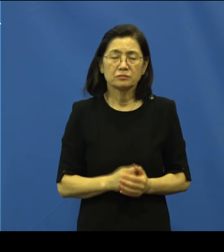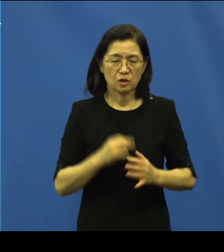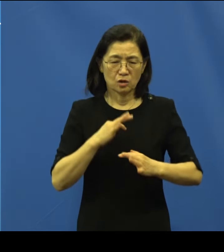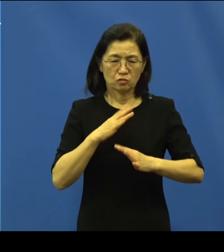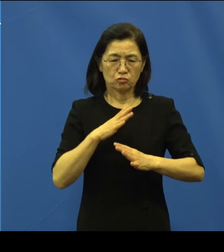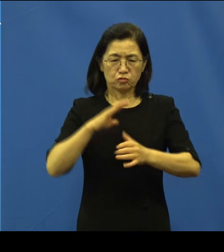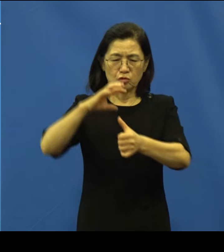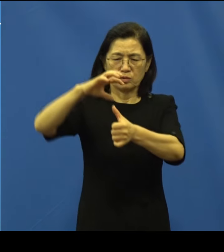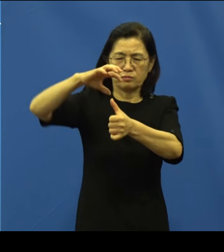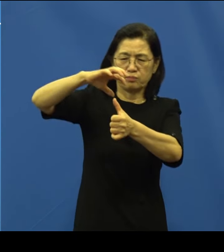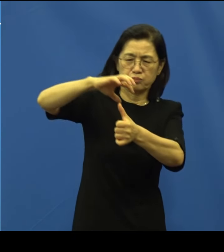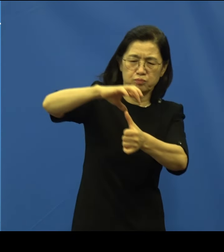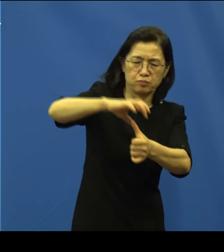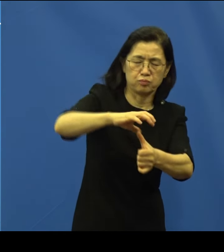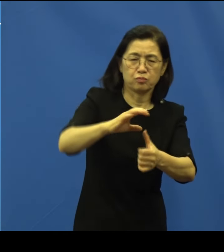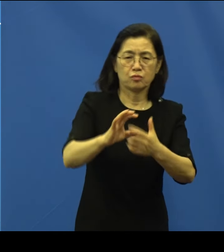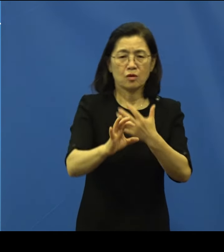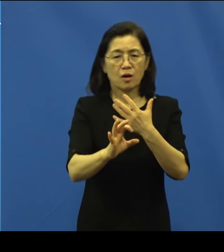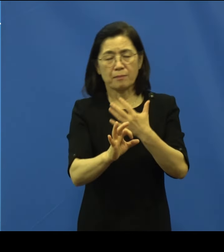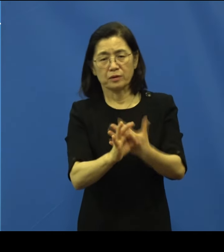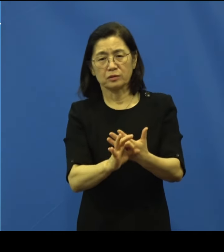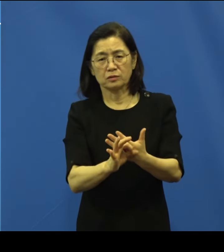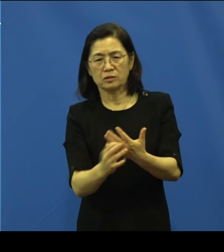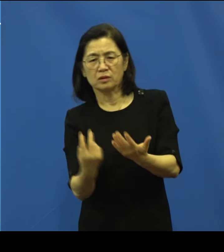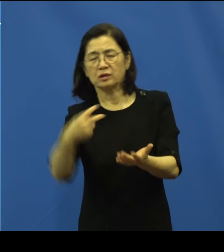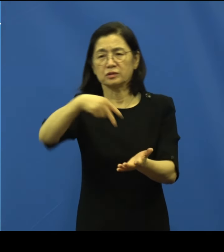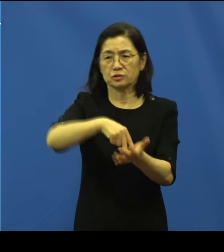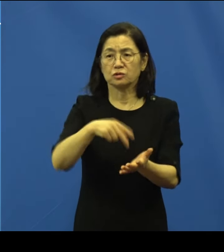스스로 두려움에서 자신의 인생을 비극으로 몰고 갑니다.